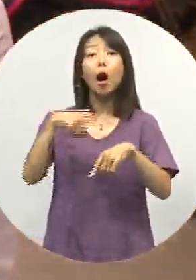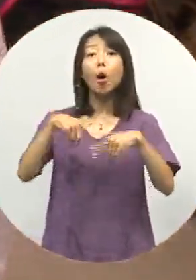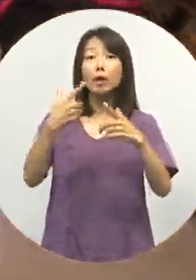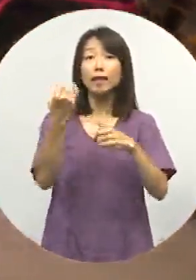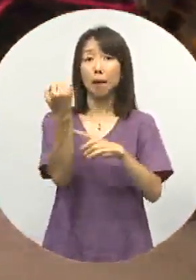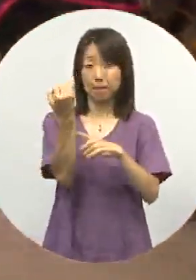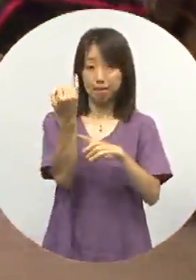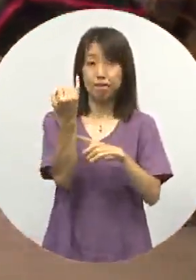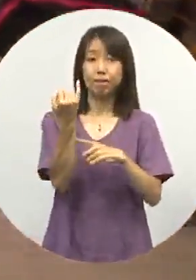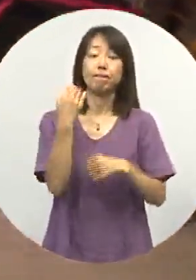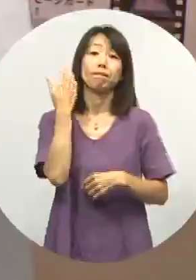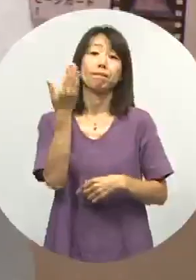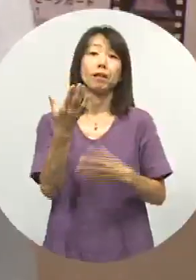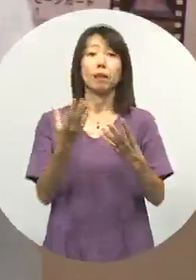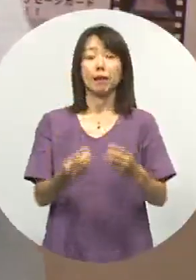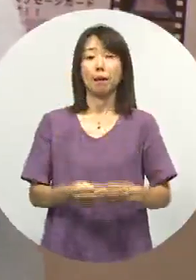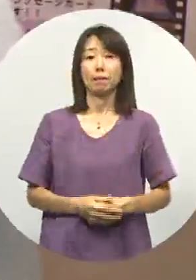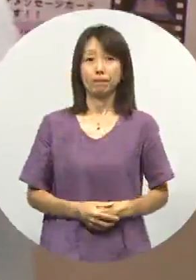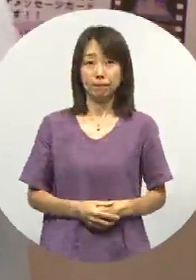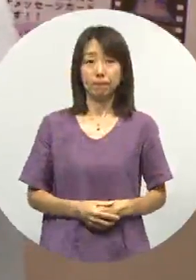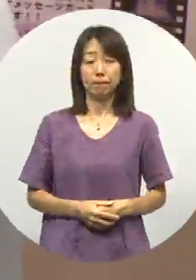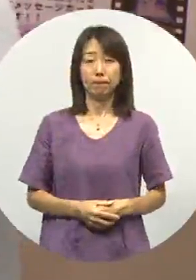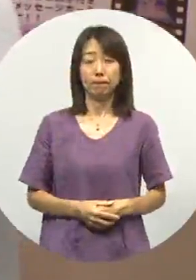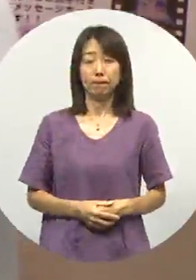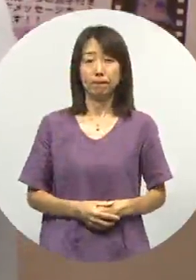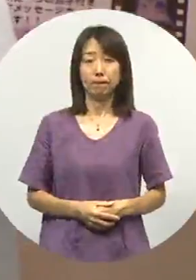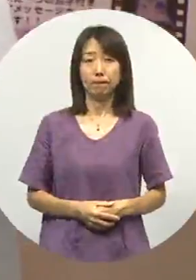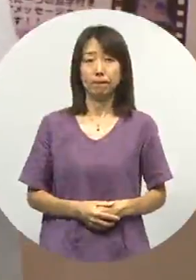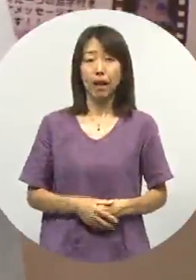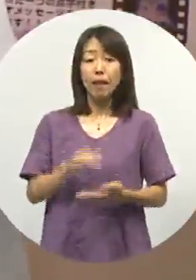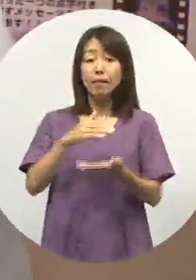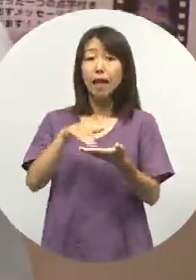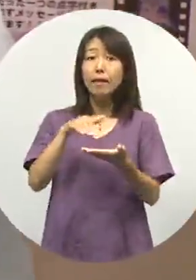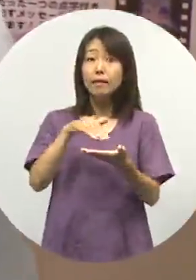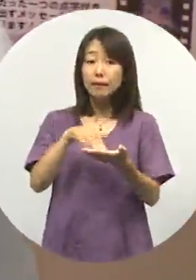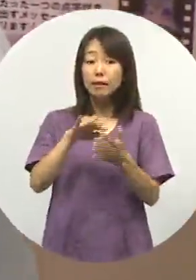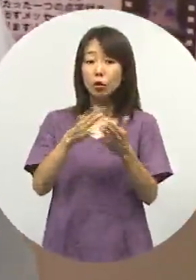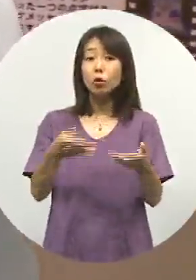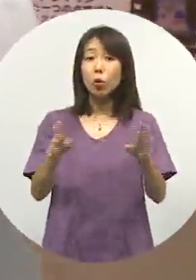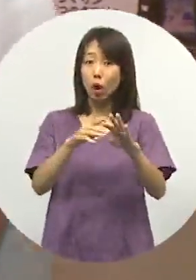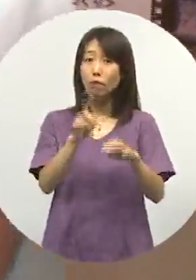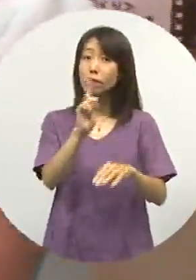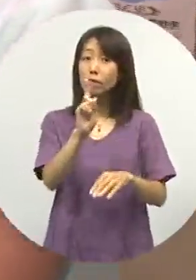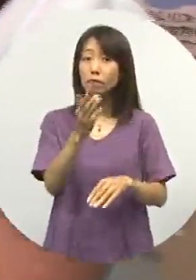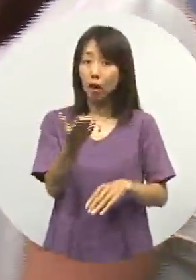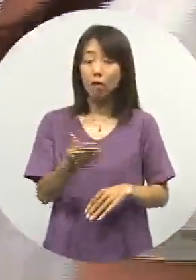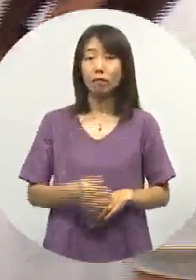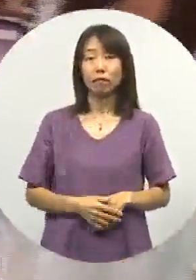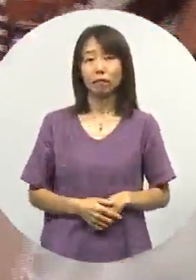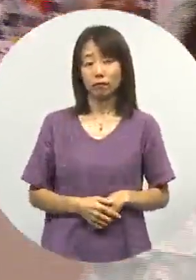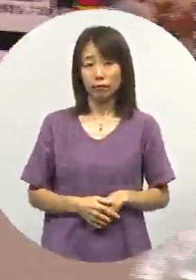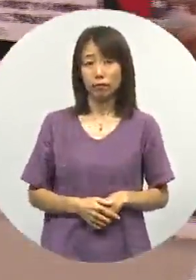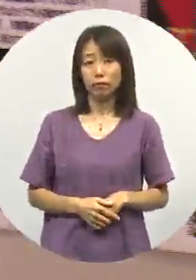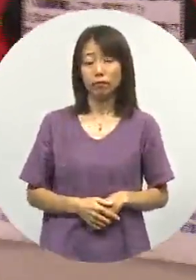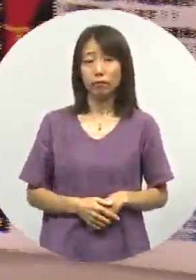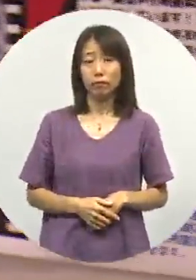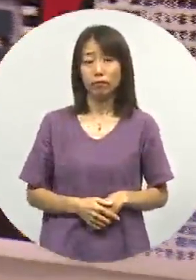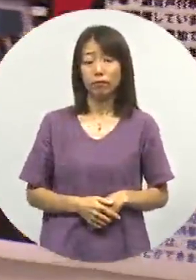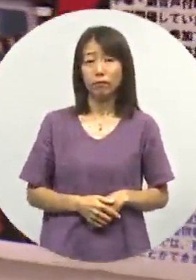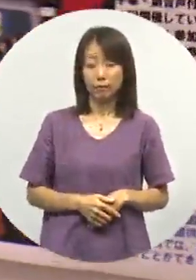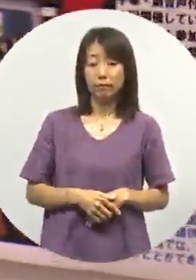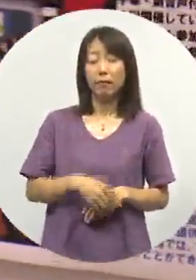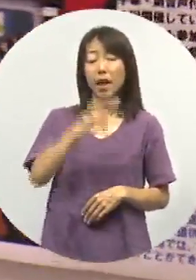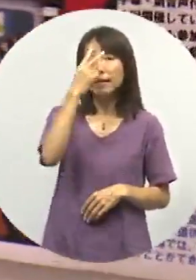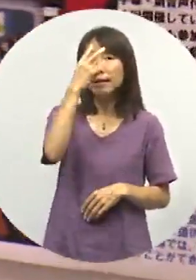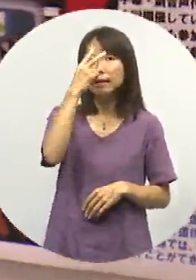ました。 はじめに、点字図書館はどういったものなんでしょうか。 点字図書館は視覚に障害の